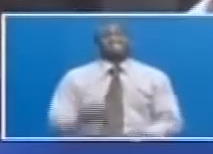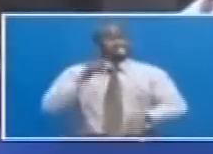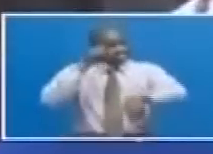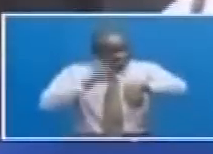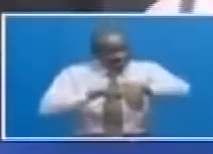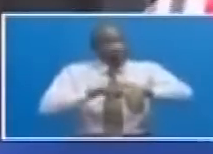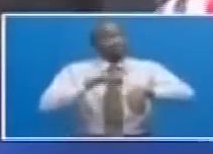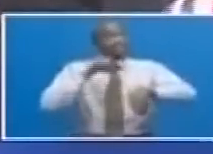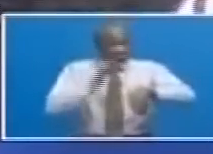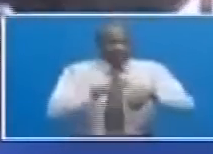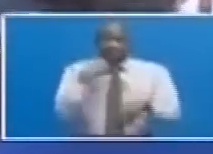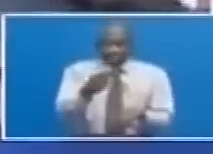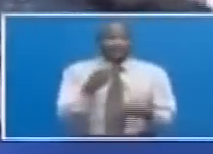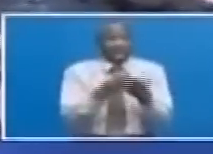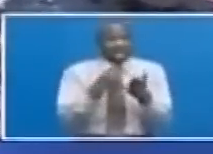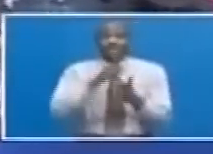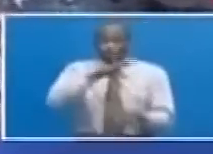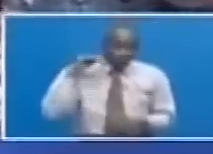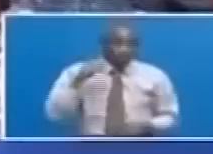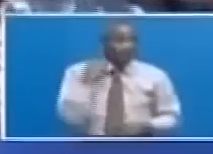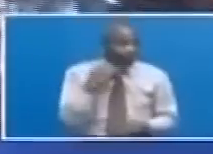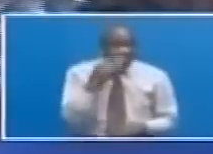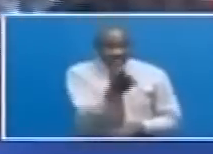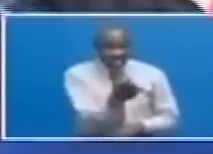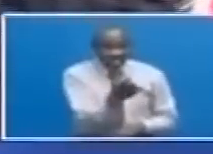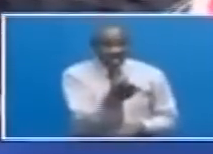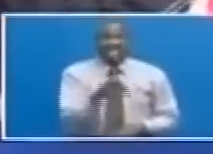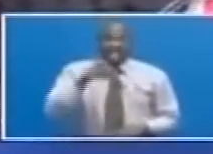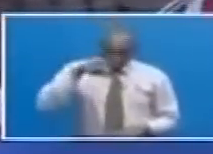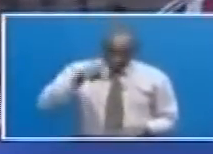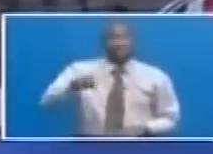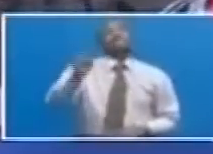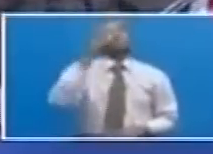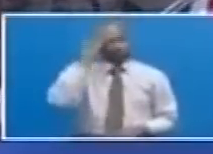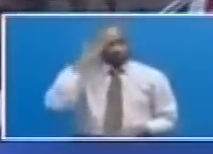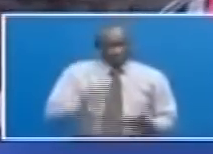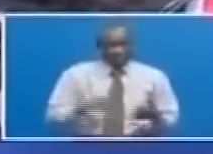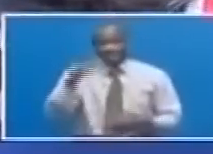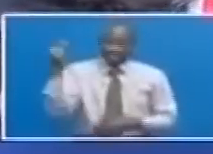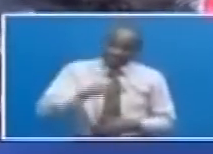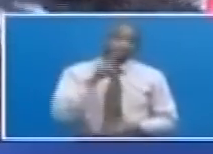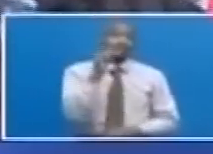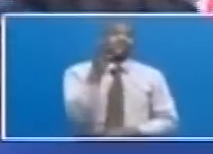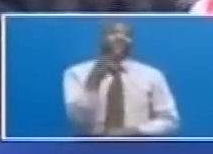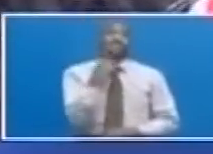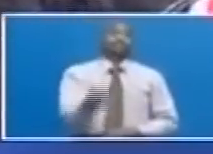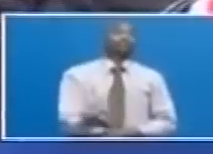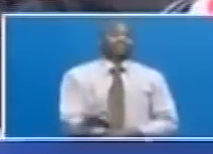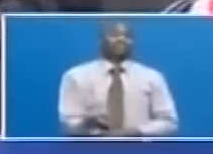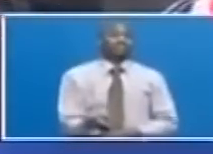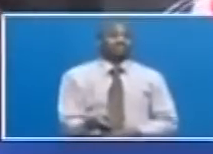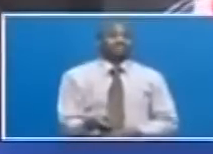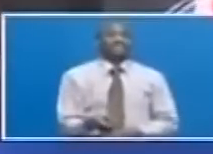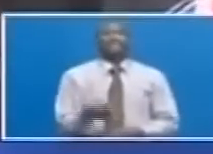Wakati wamesema pesa zimeibiwa, nyinyi mnajua alikuja kwa runinga